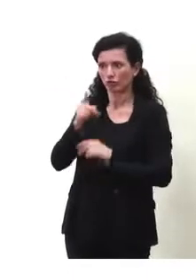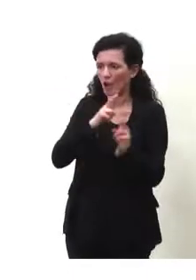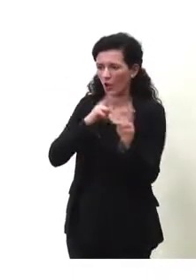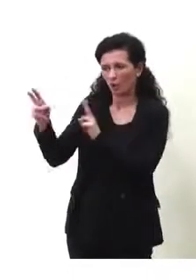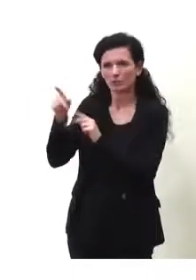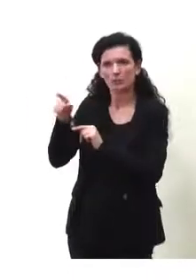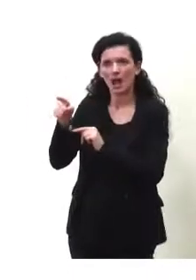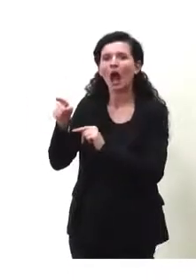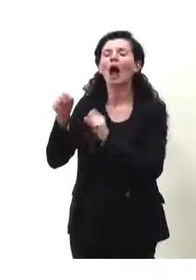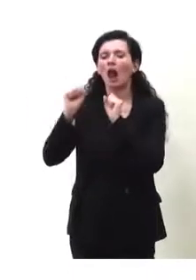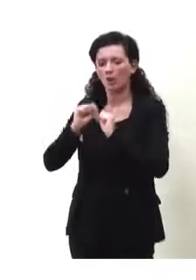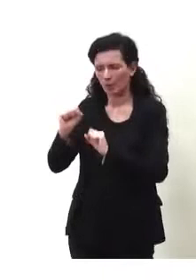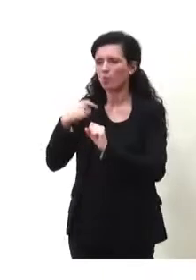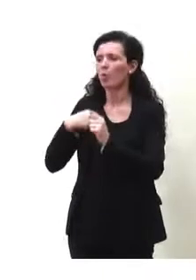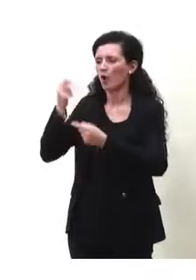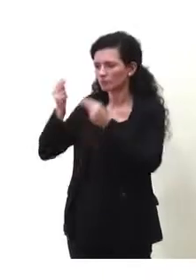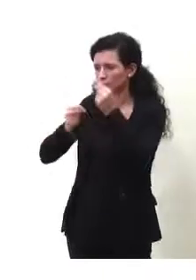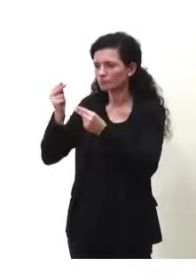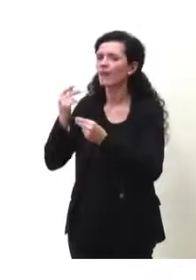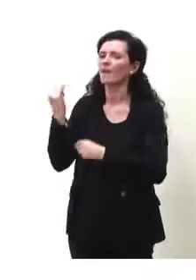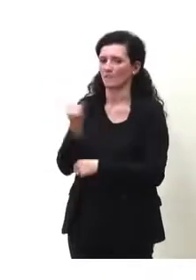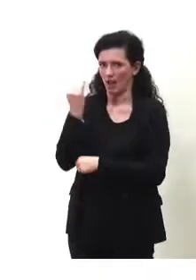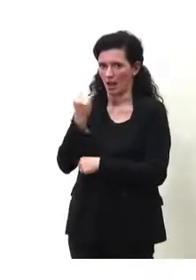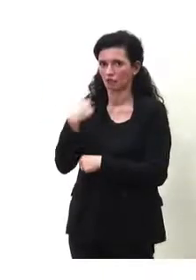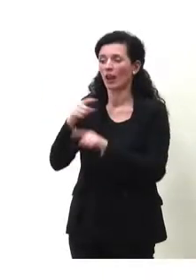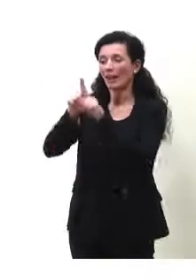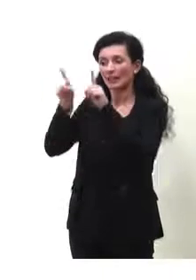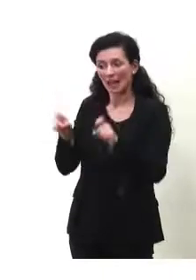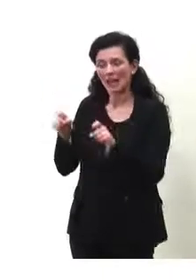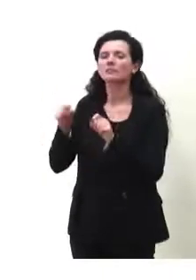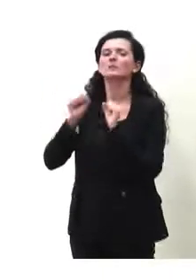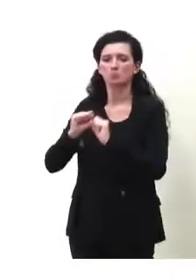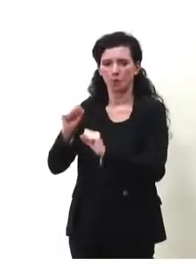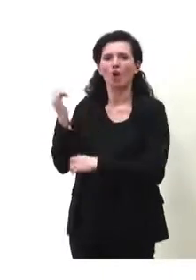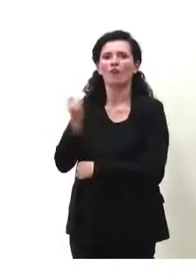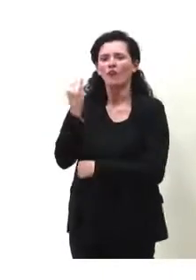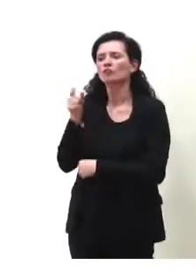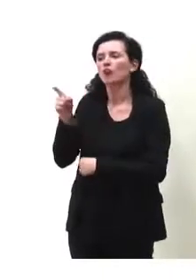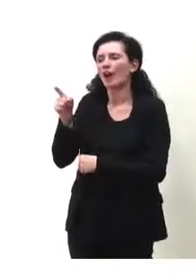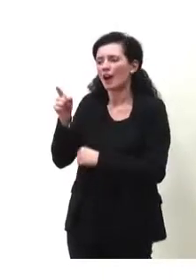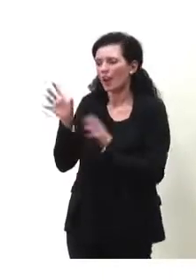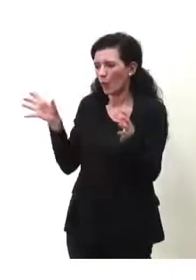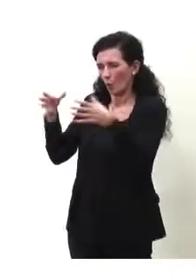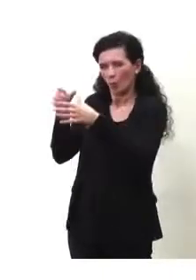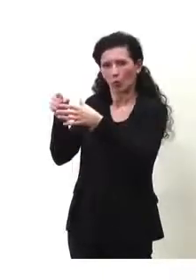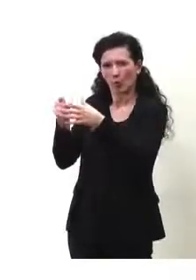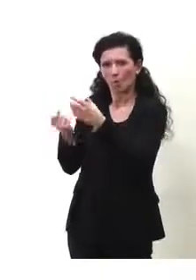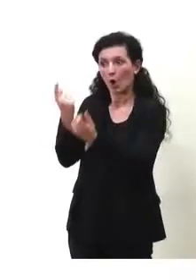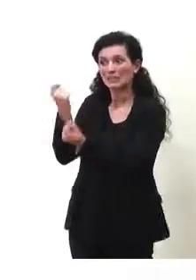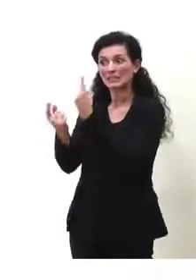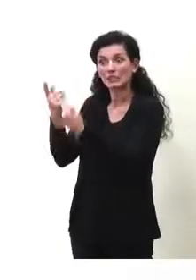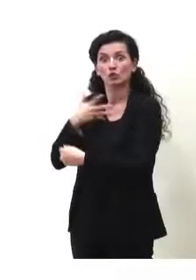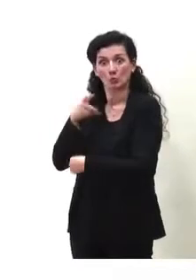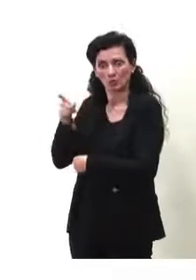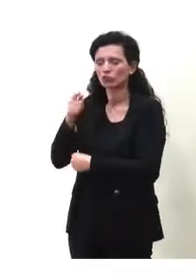questi cambi nelle strategie di testing, molto meno, e quindi sono più adeguati per il calcolo